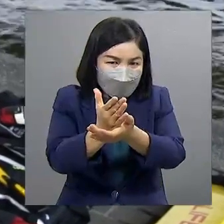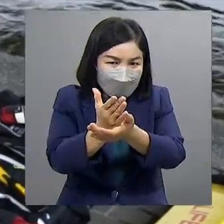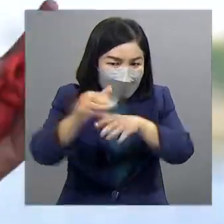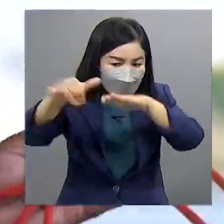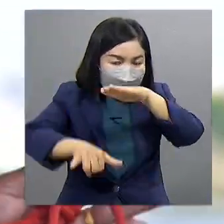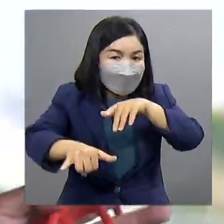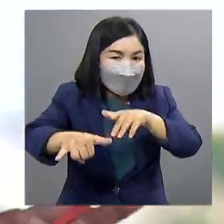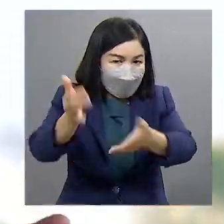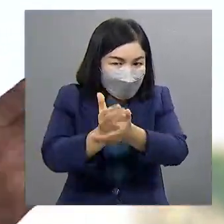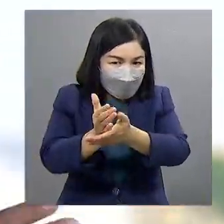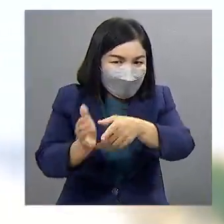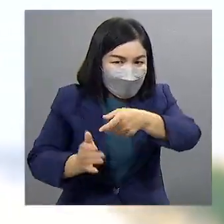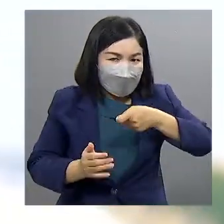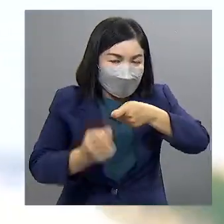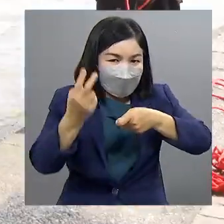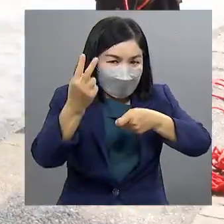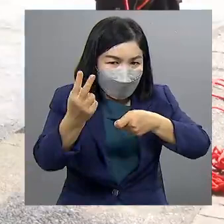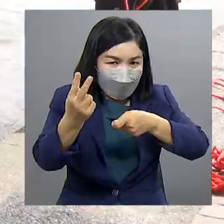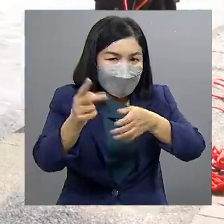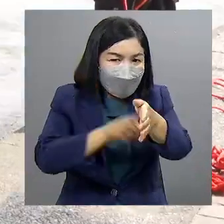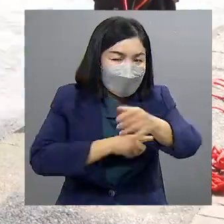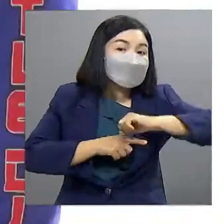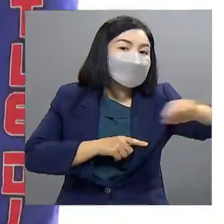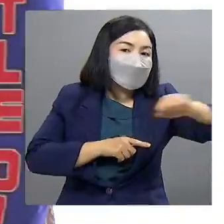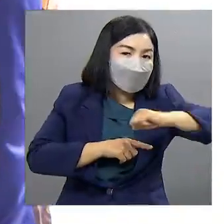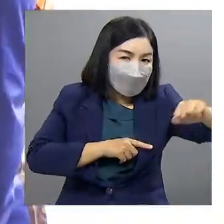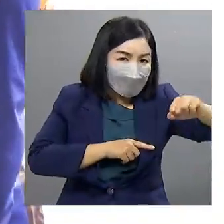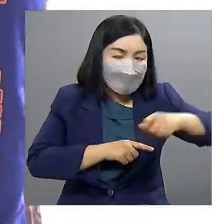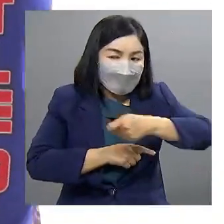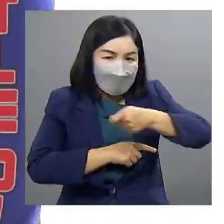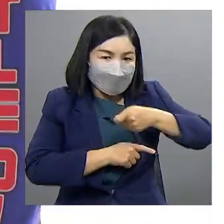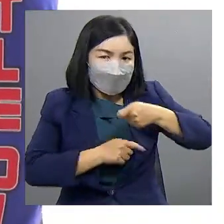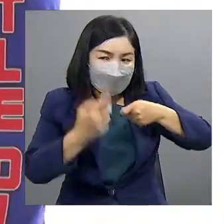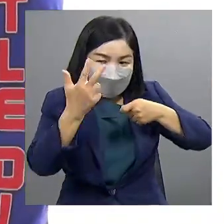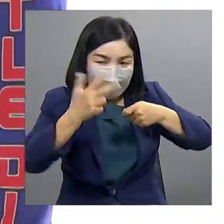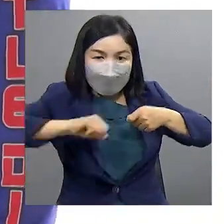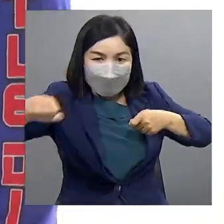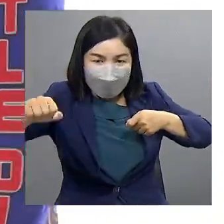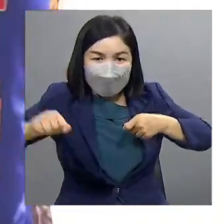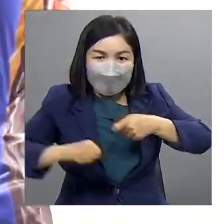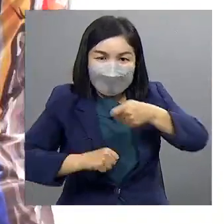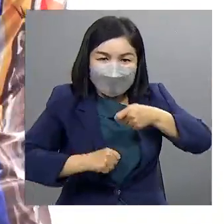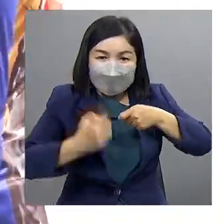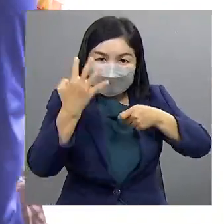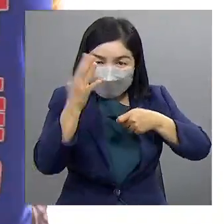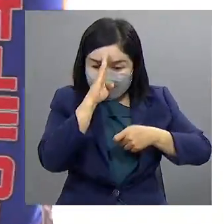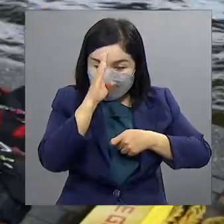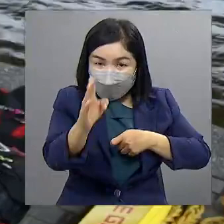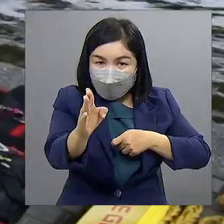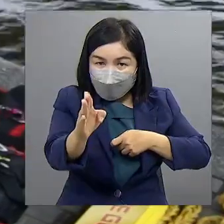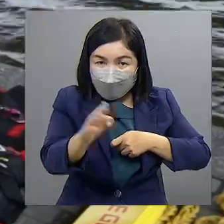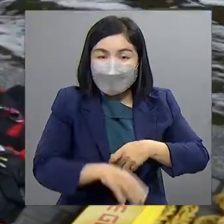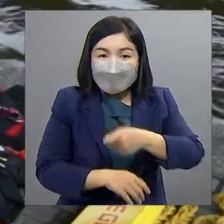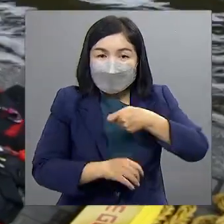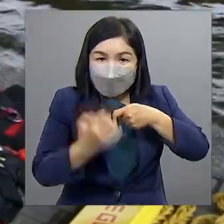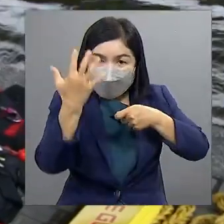ทีซ้ายให้ไปทางซ้ายสามทีให้ไปทางขวาสี่ทีให้เดินหน้าห้าทีให้ถอยหลังหรือว่